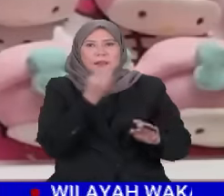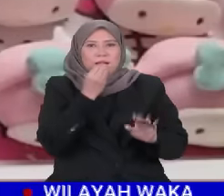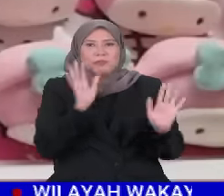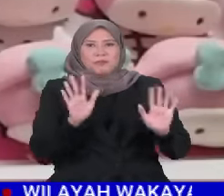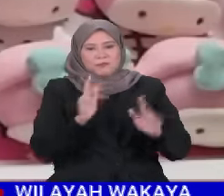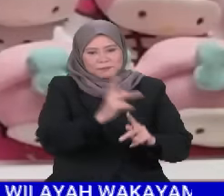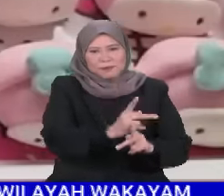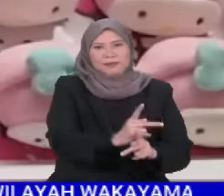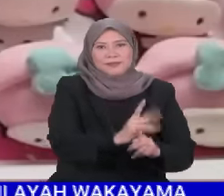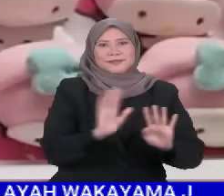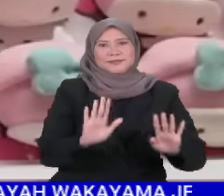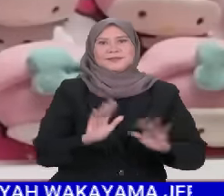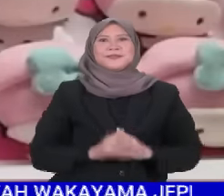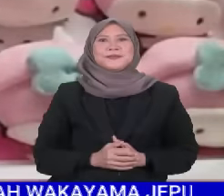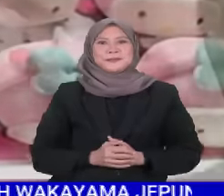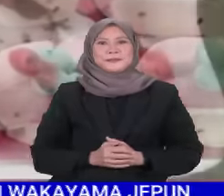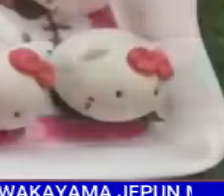koci tersebut